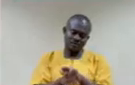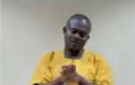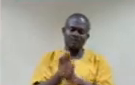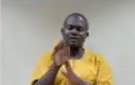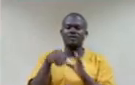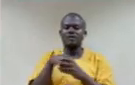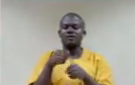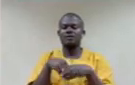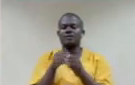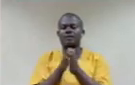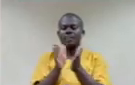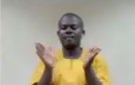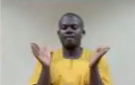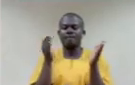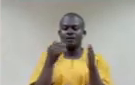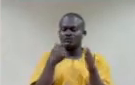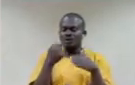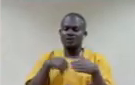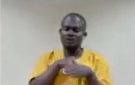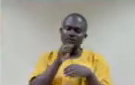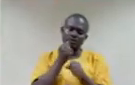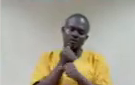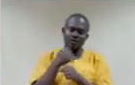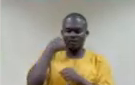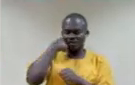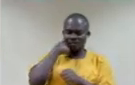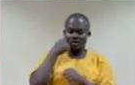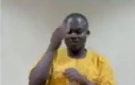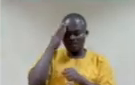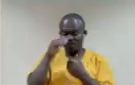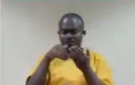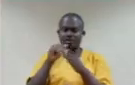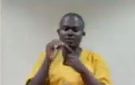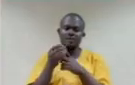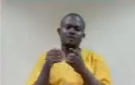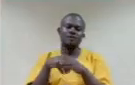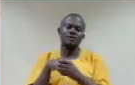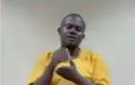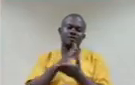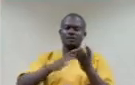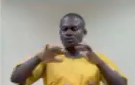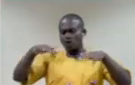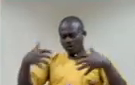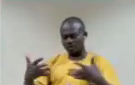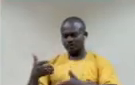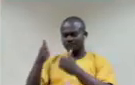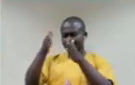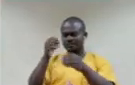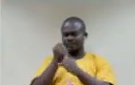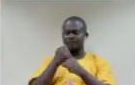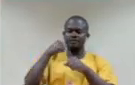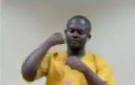barakora muri rusange zano nabashe gukora filme ukabasha kumenyekanisha umuco kuri side y'umuntu wakoze